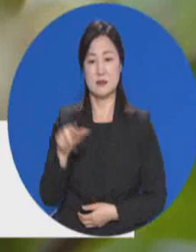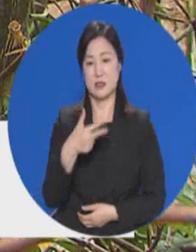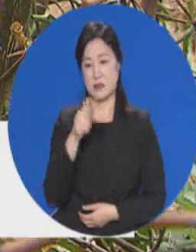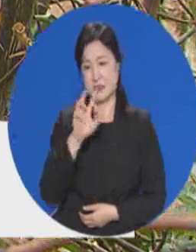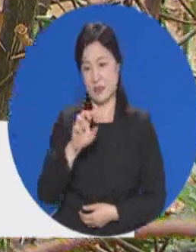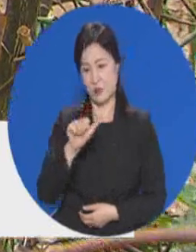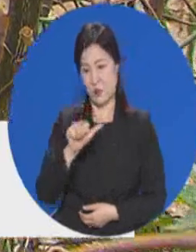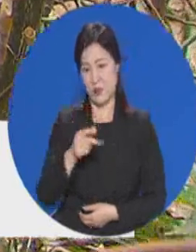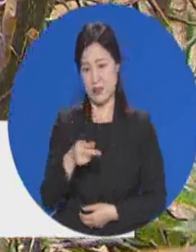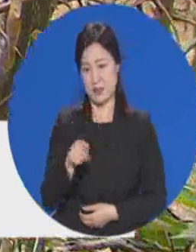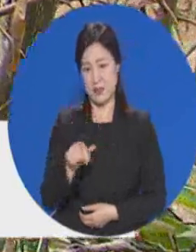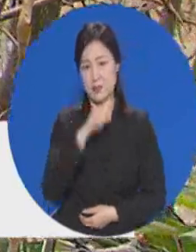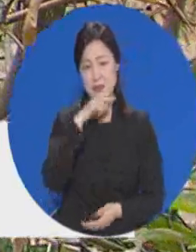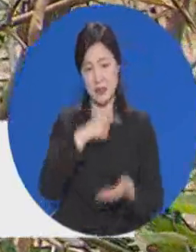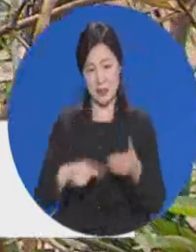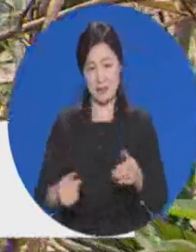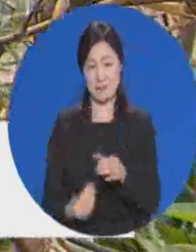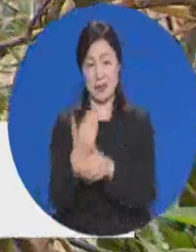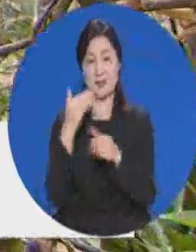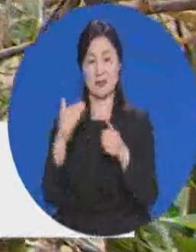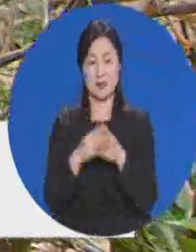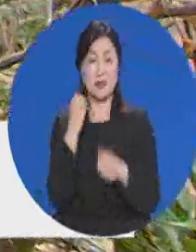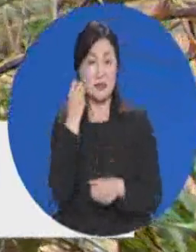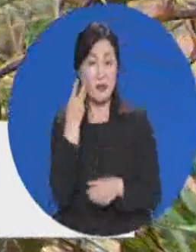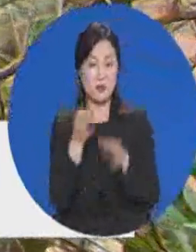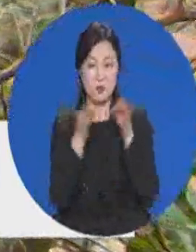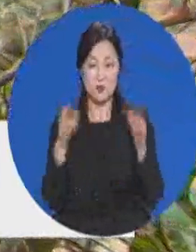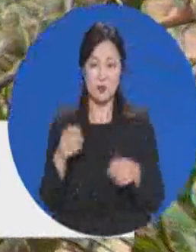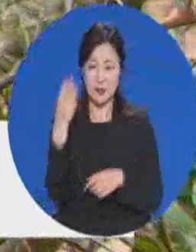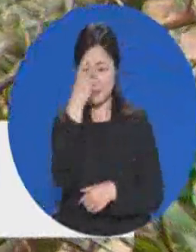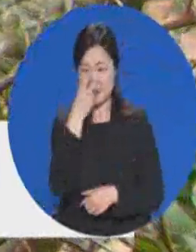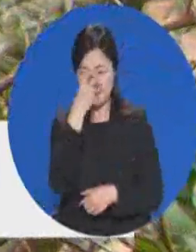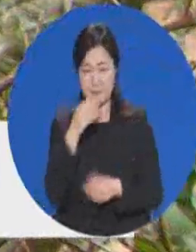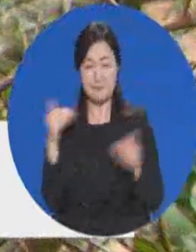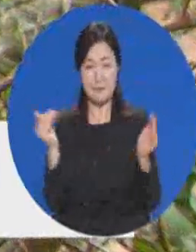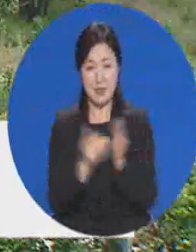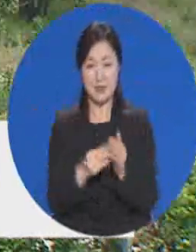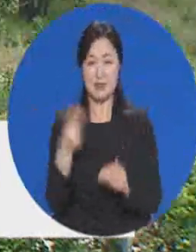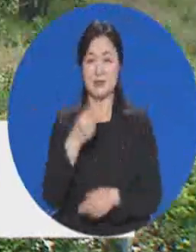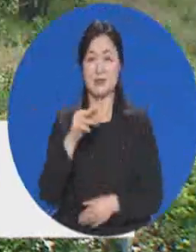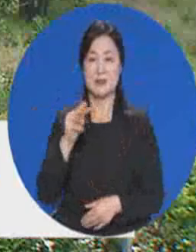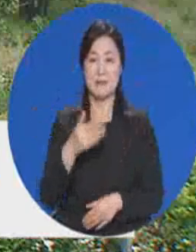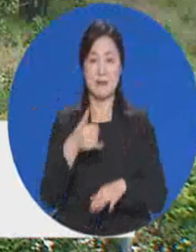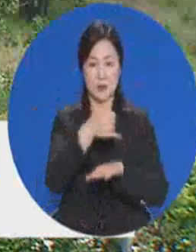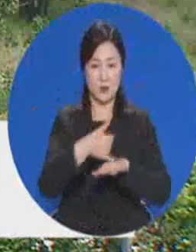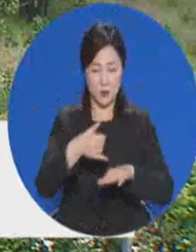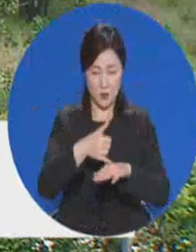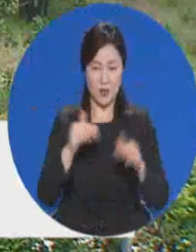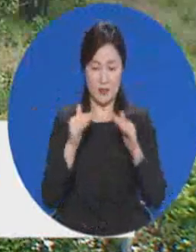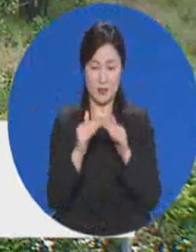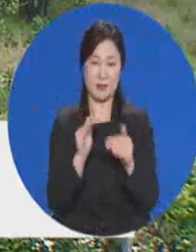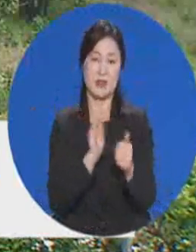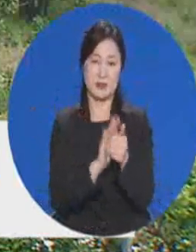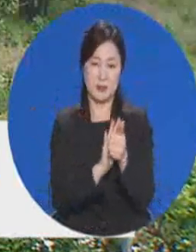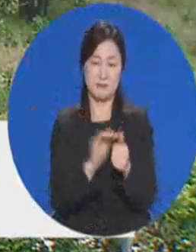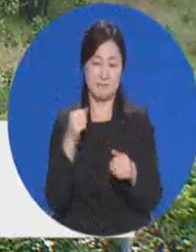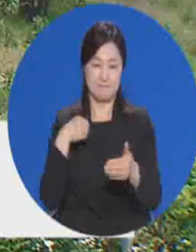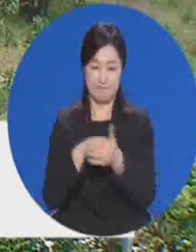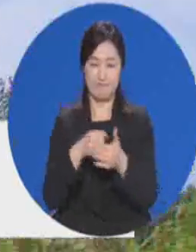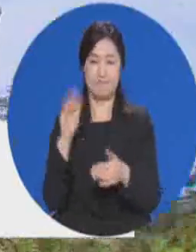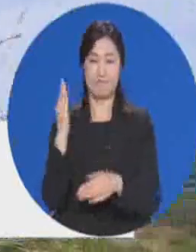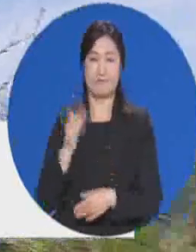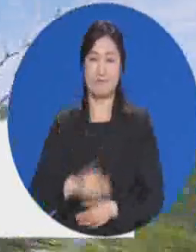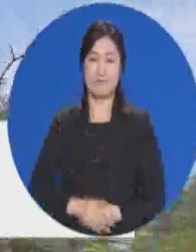봤다며 4개월간 농작물 피해 정밀조사를 벌여 2,300여 농가에 피해 지원을 하기로 했다고